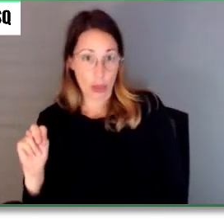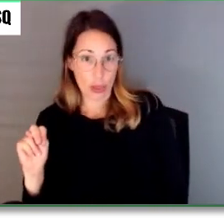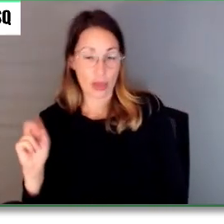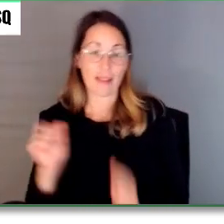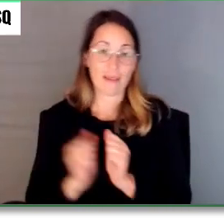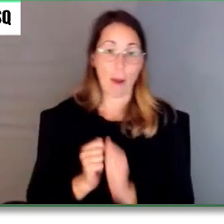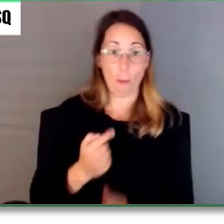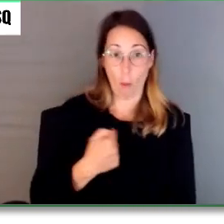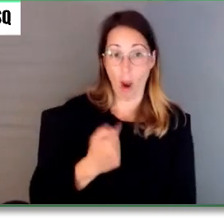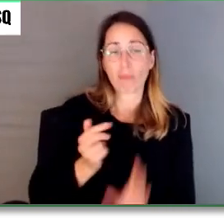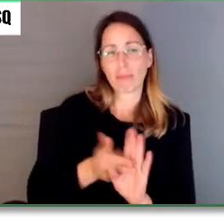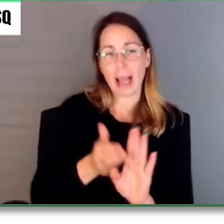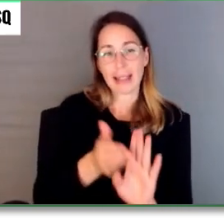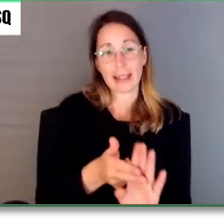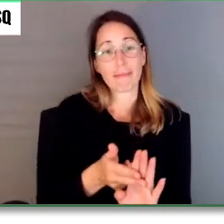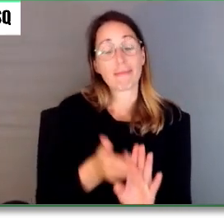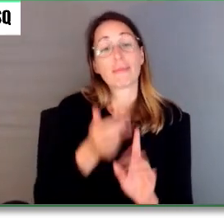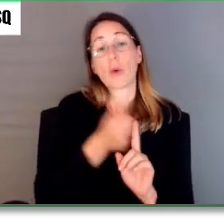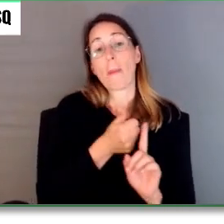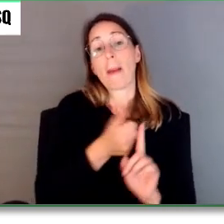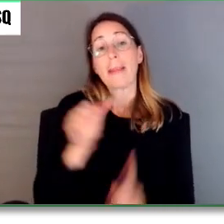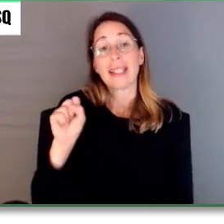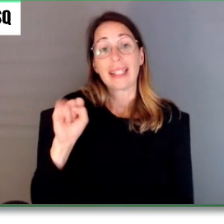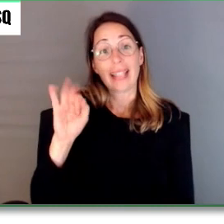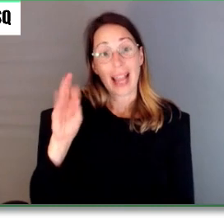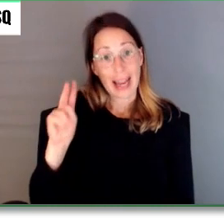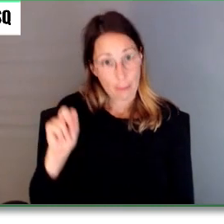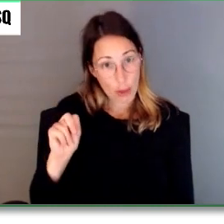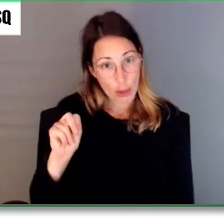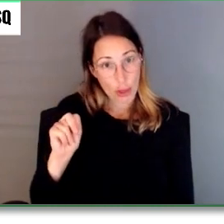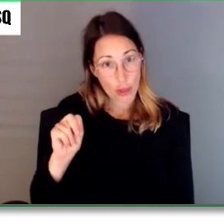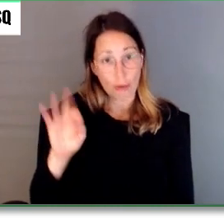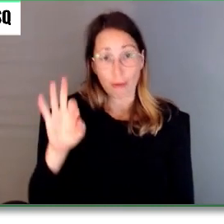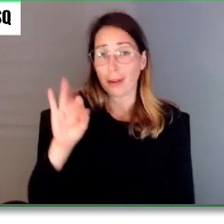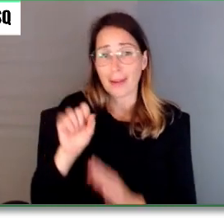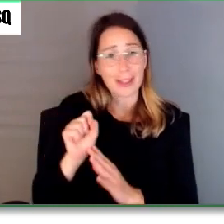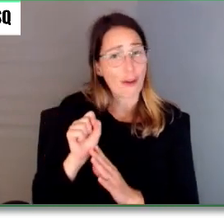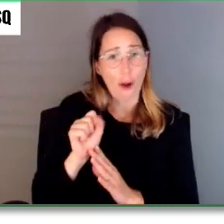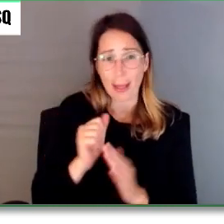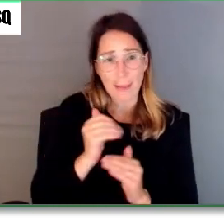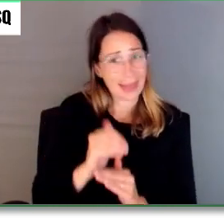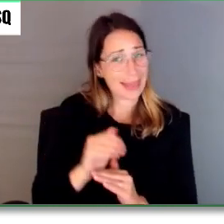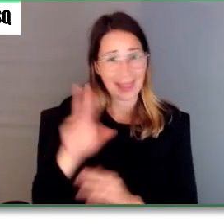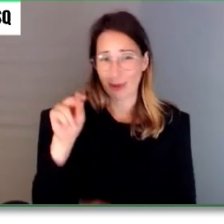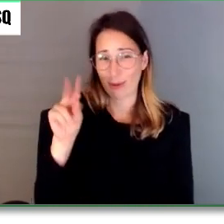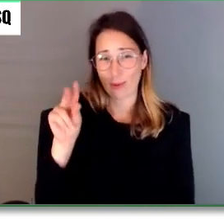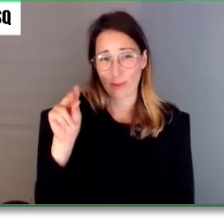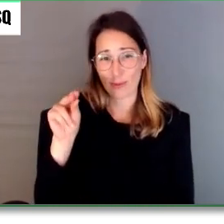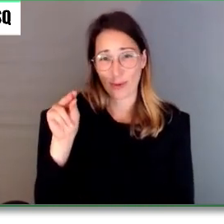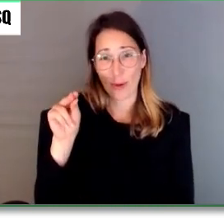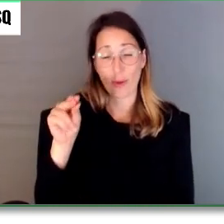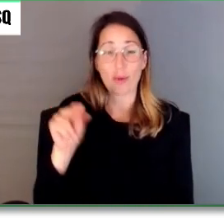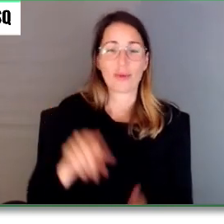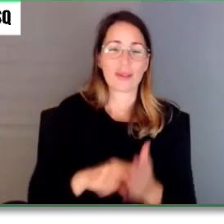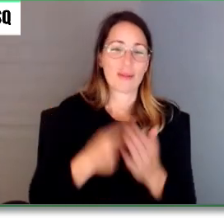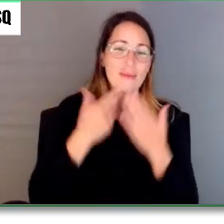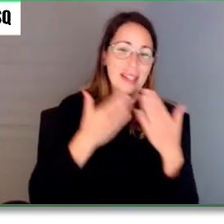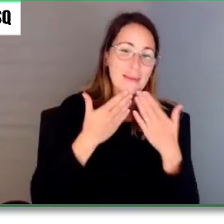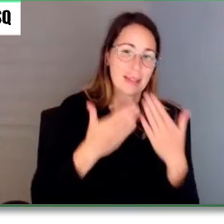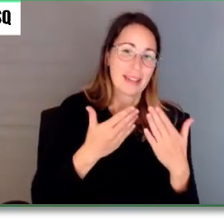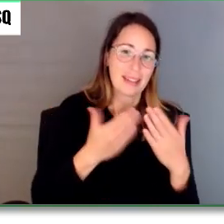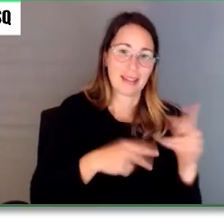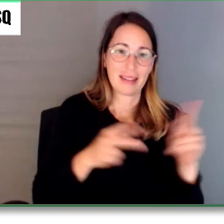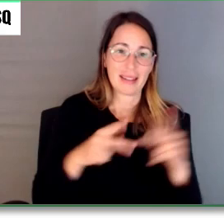voyez, Simon ne s'est pas limité à 90 secondes. Nous voulons tout d'abord remercier les peuples Monero, Nicaro et Cadigal